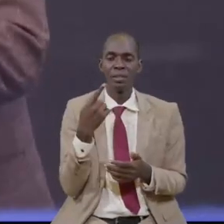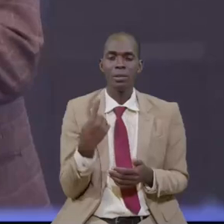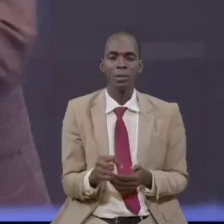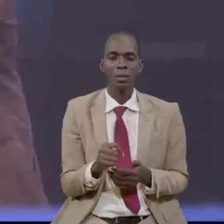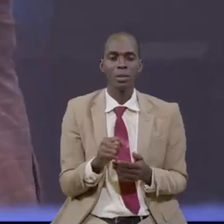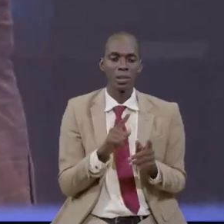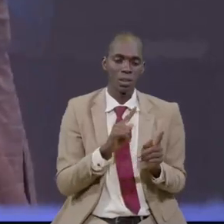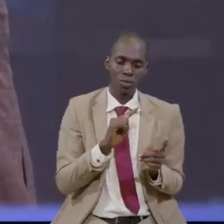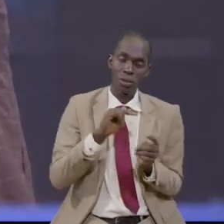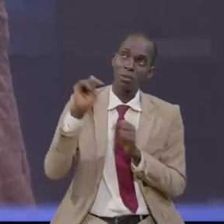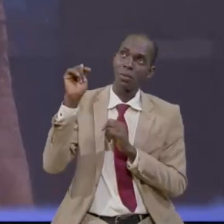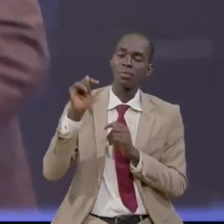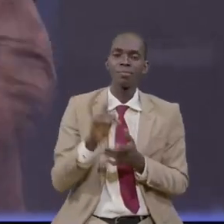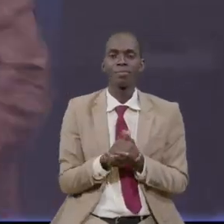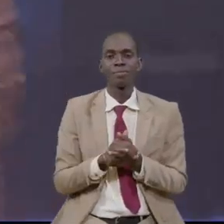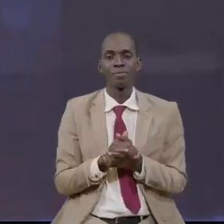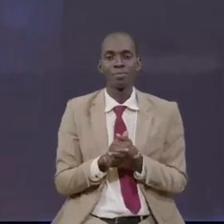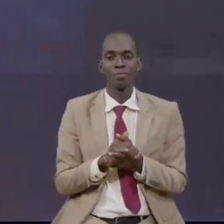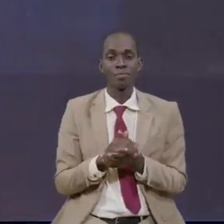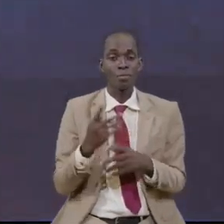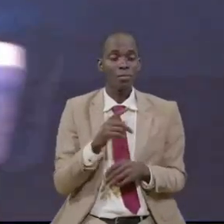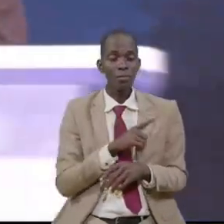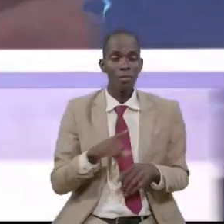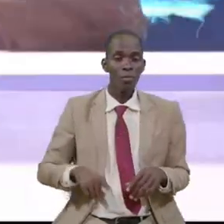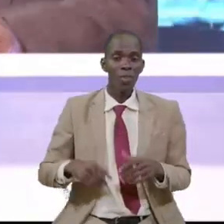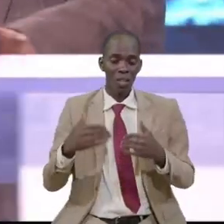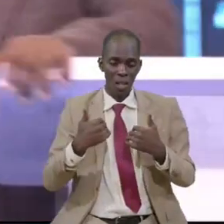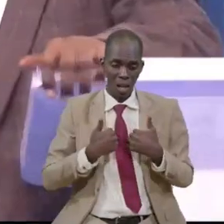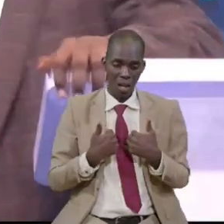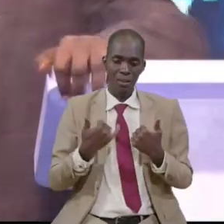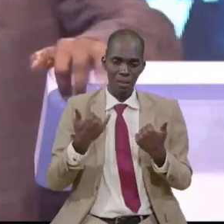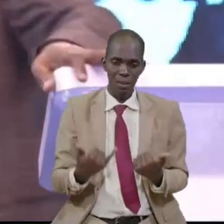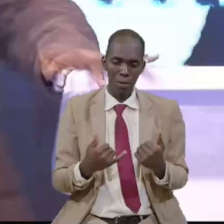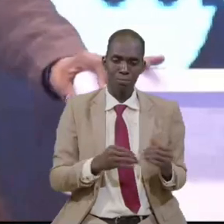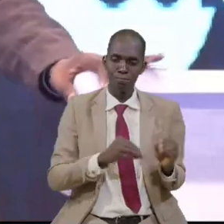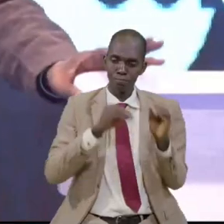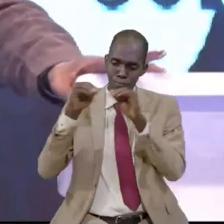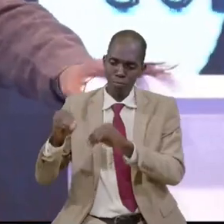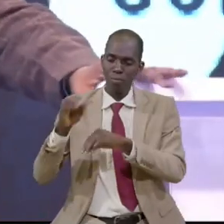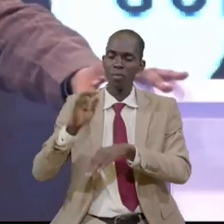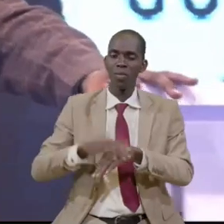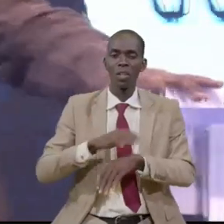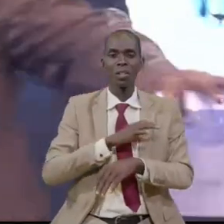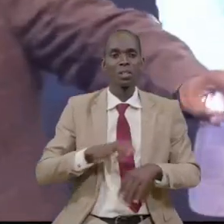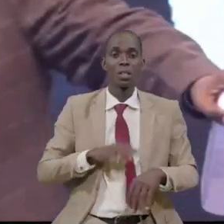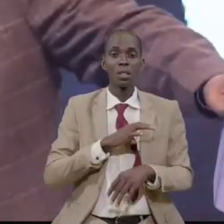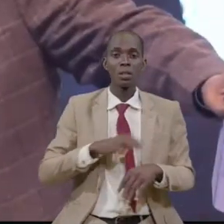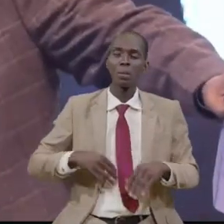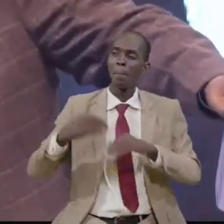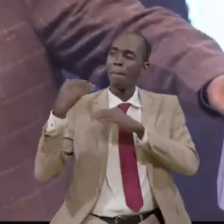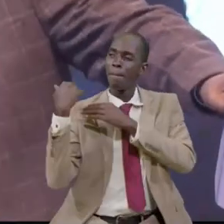Seigneur a mis sur lui, il a pris les transgressions tout